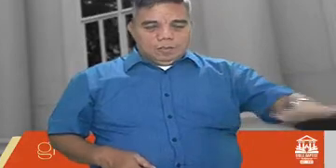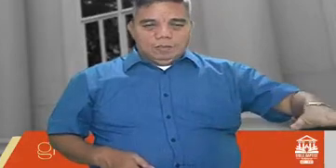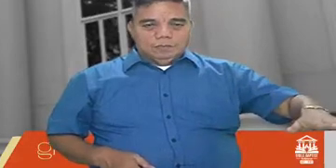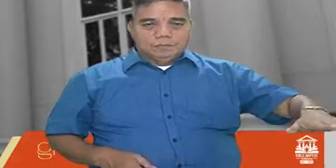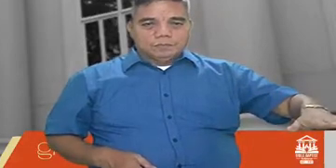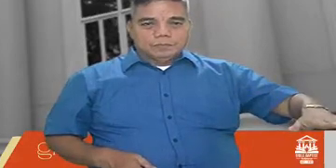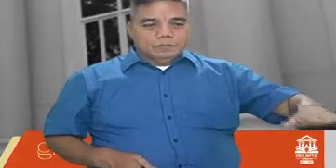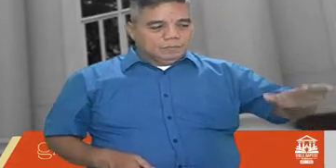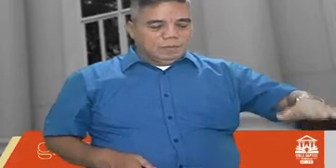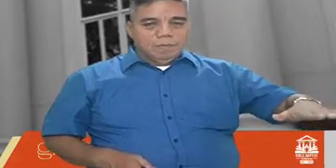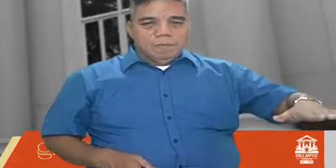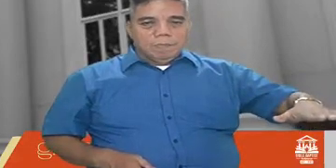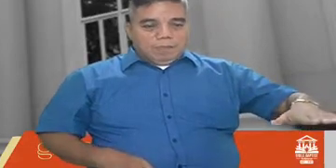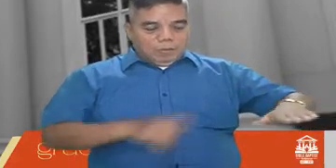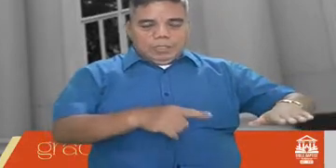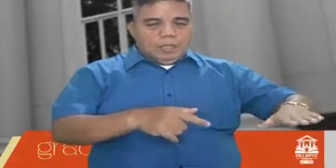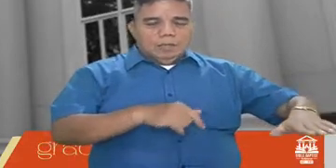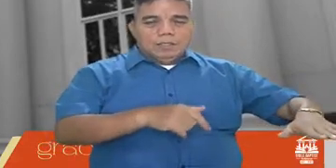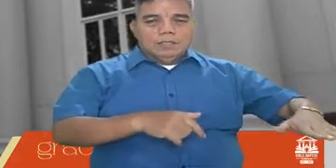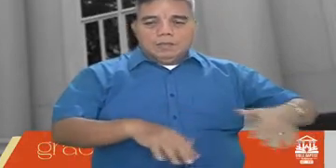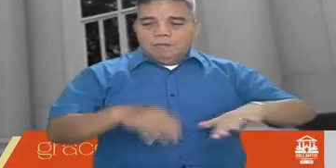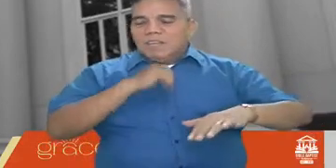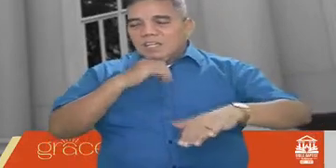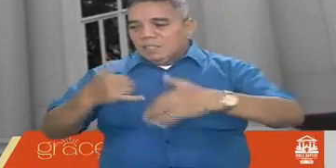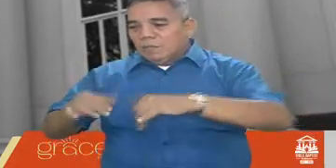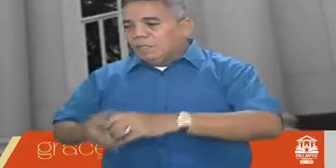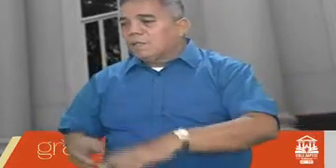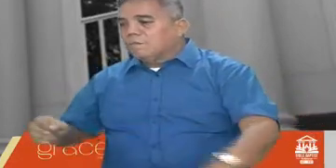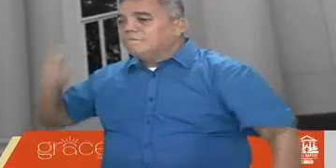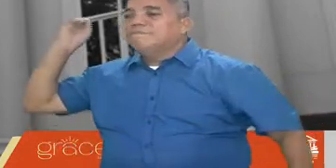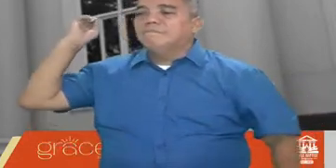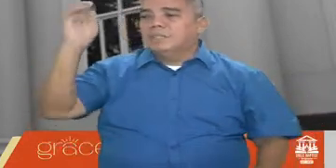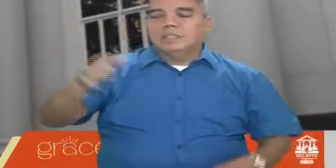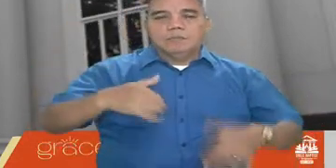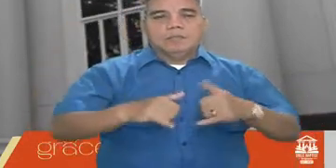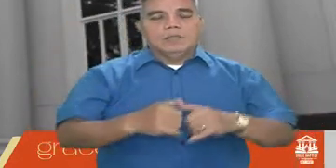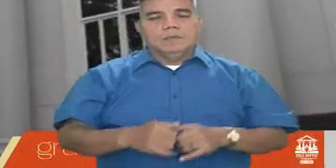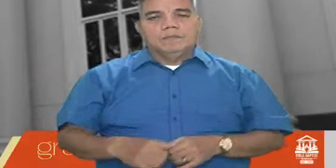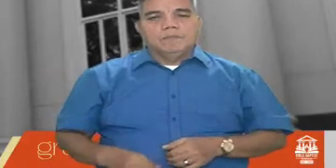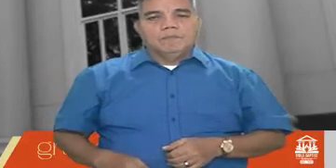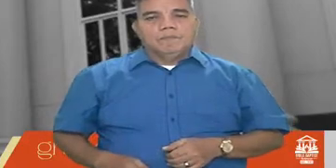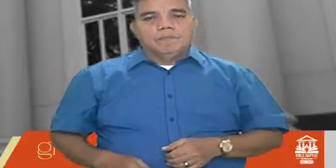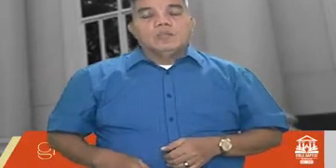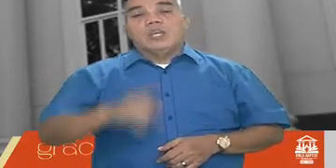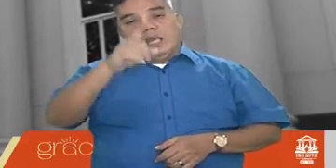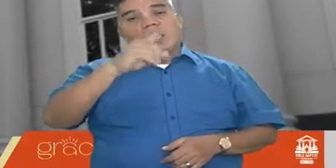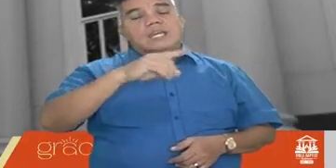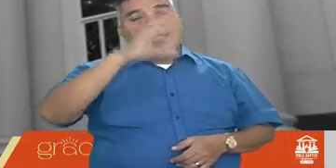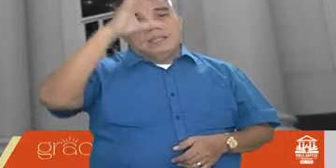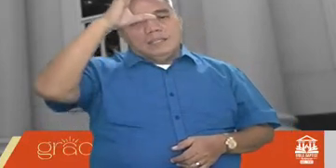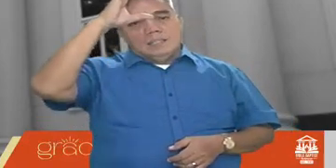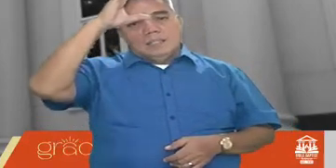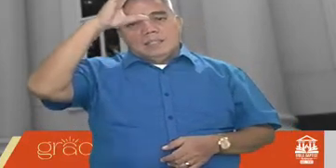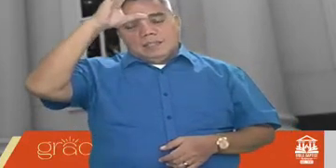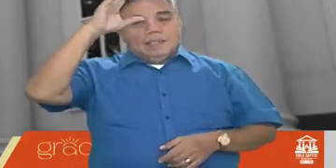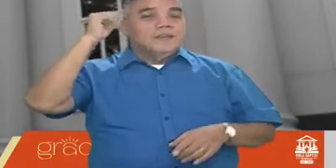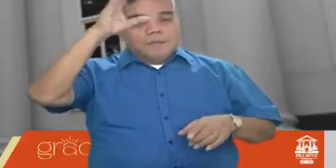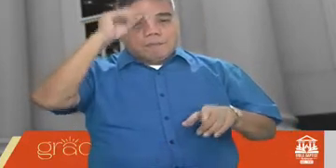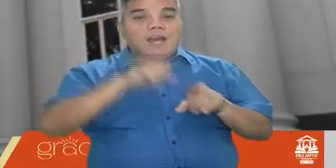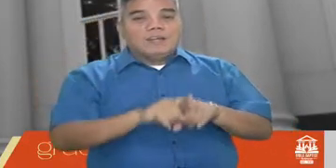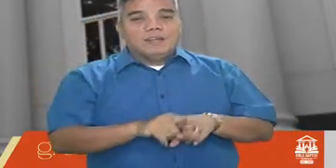iyang duwaan, wa na siya magduwa. No, iya na ganing gilabay-labay. Ang iyang maguwang kay ni duwa man.